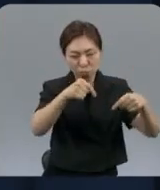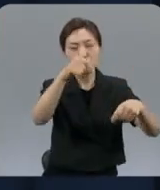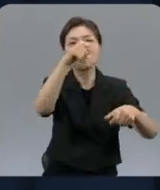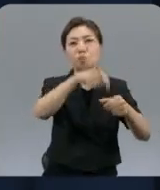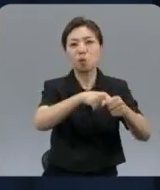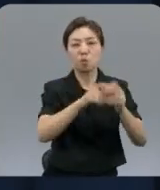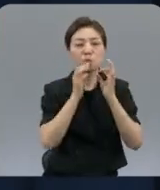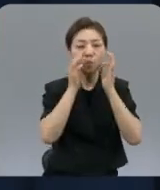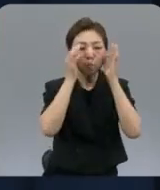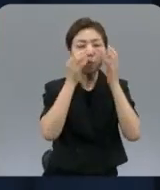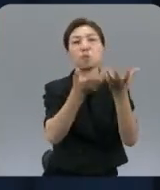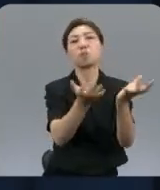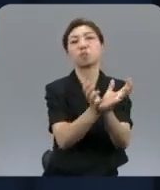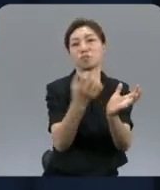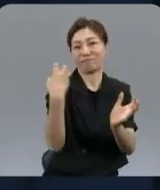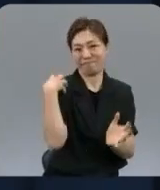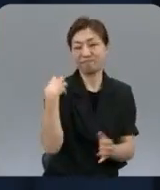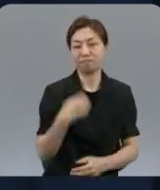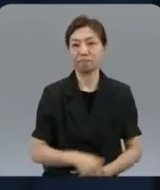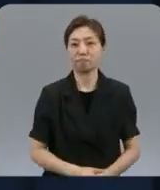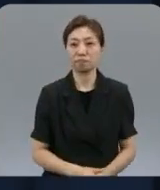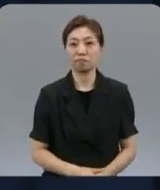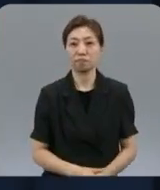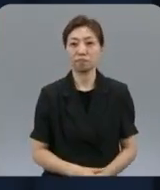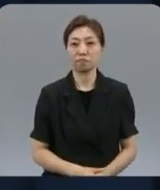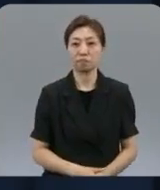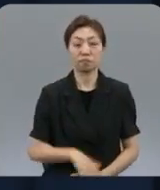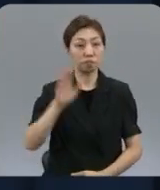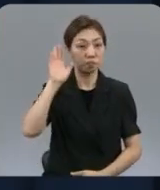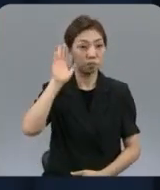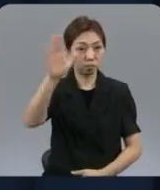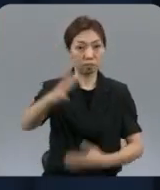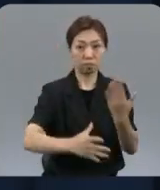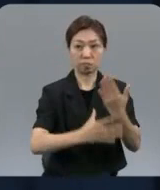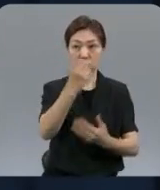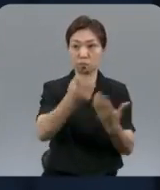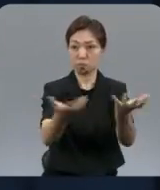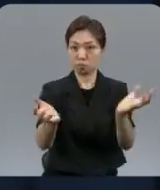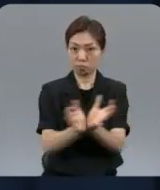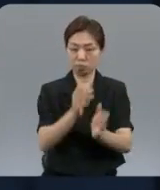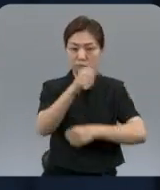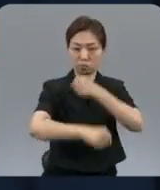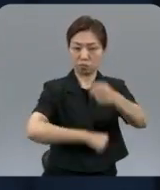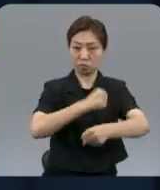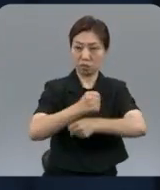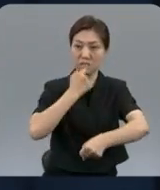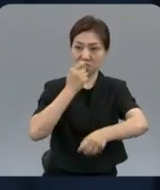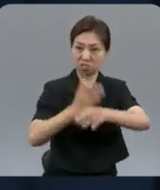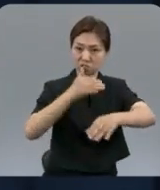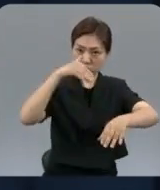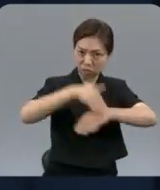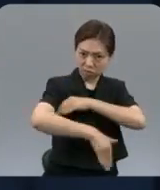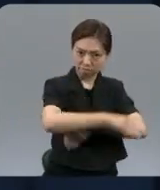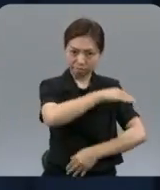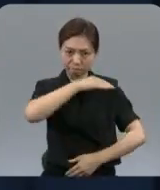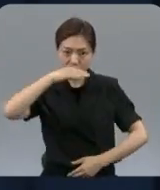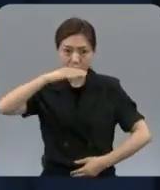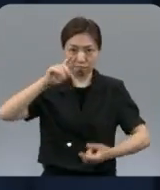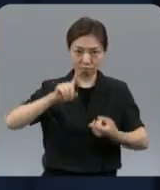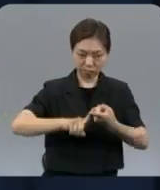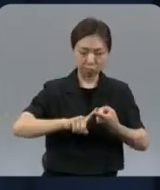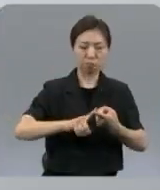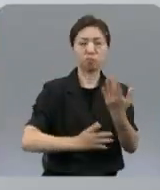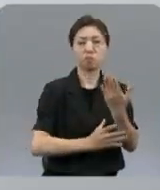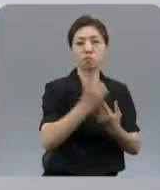ведомства по поддержке Северной Кореи но так больше быть не должно отметил глава государства он напомнил что